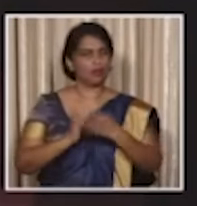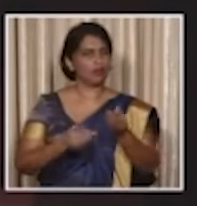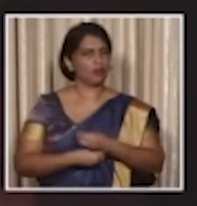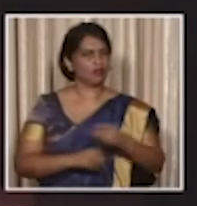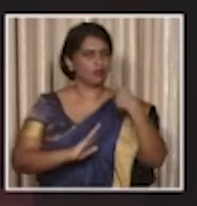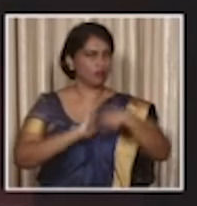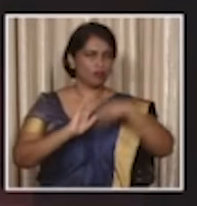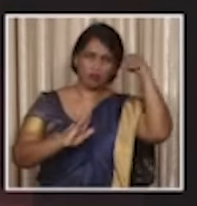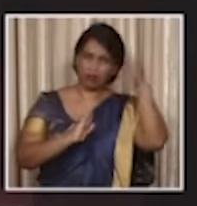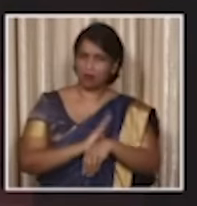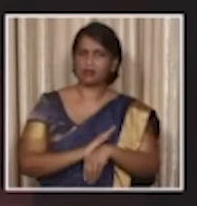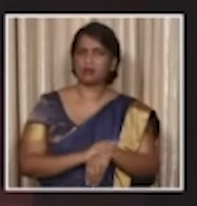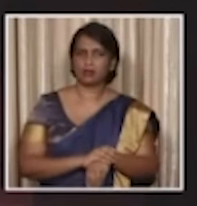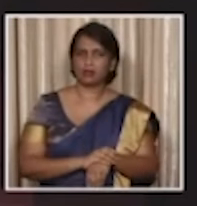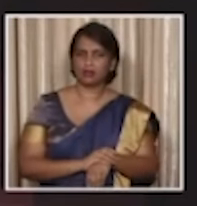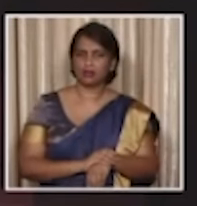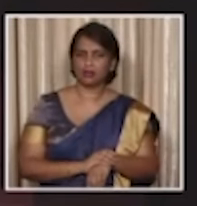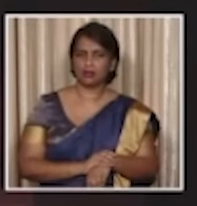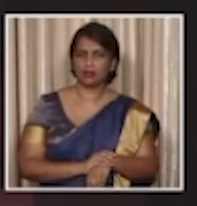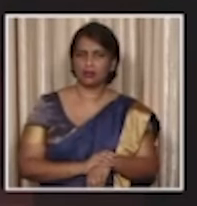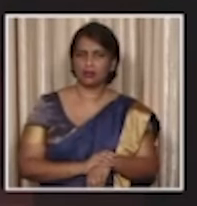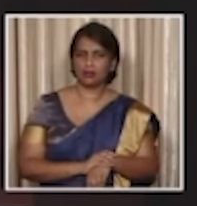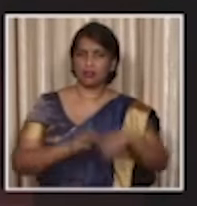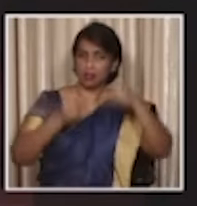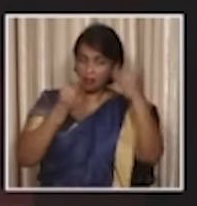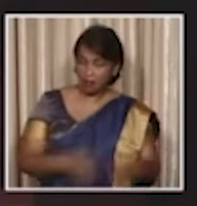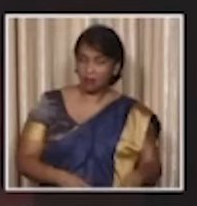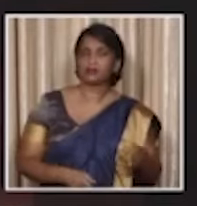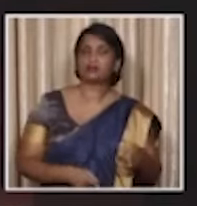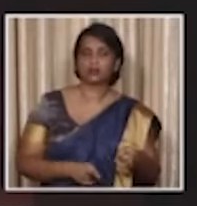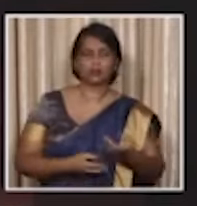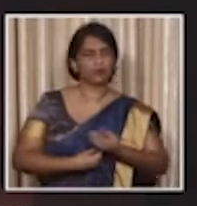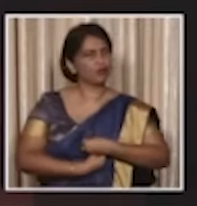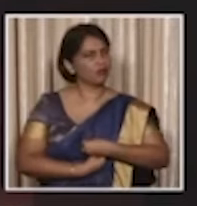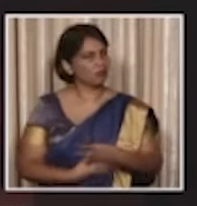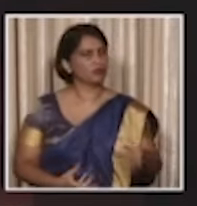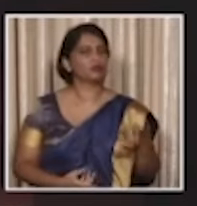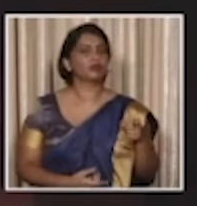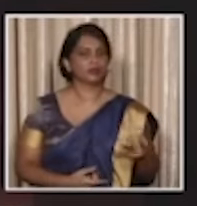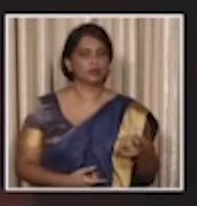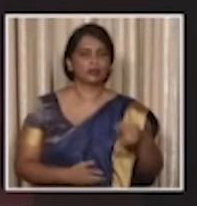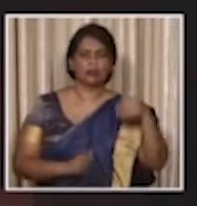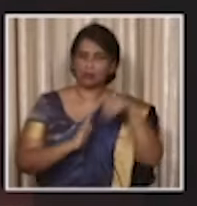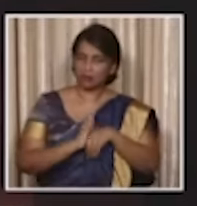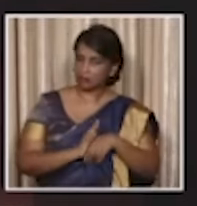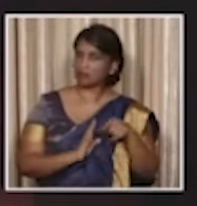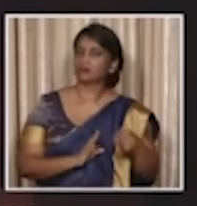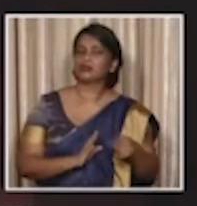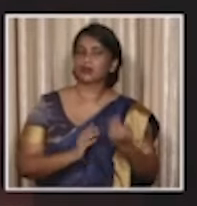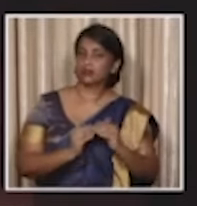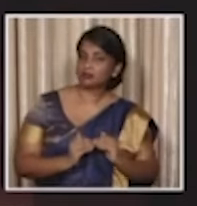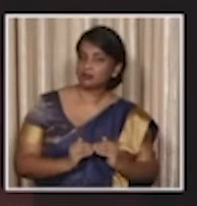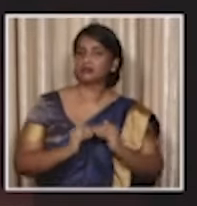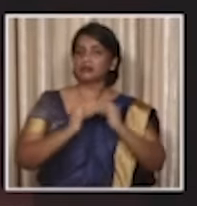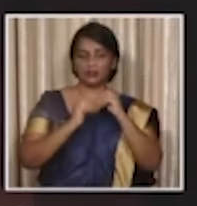කරලා රට පතුලටම බස්සලා වැටුණ තැනින් විනාශ වුණු පහළම තැනින් උඩට ගත්ත